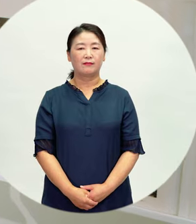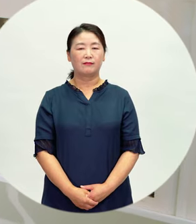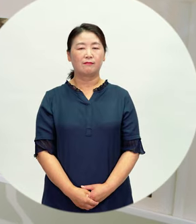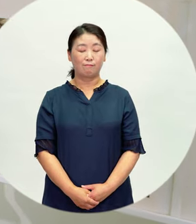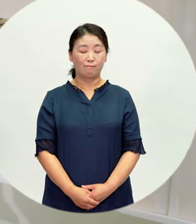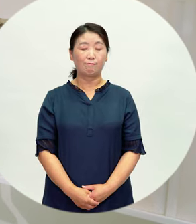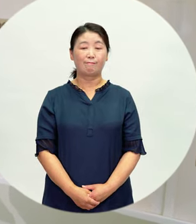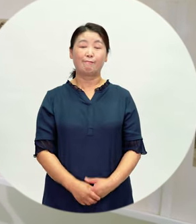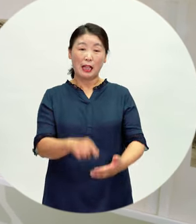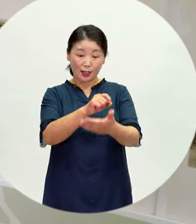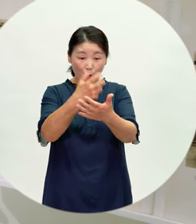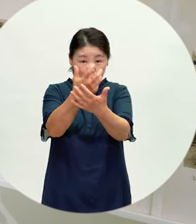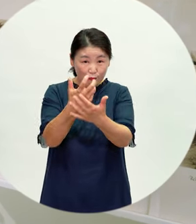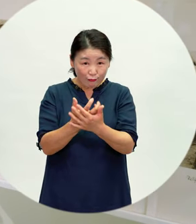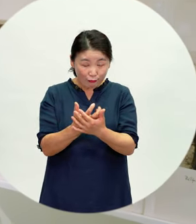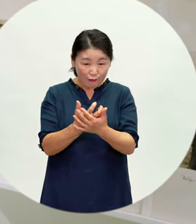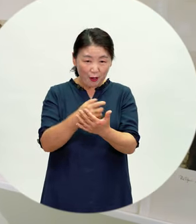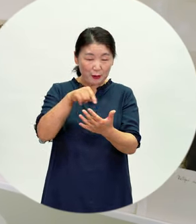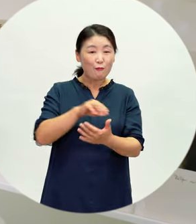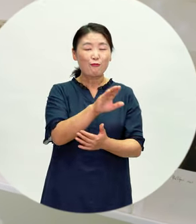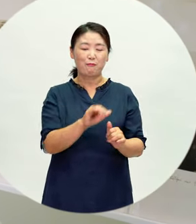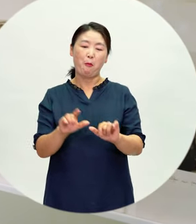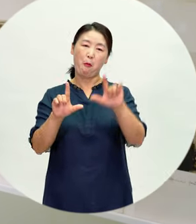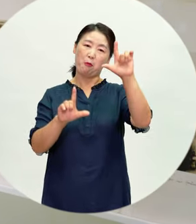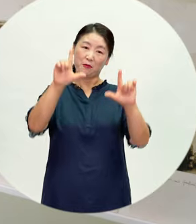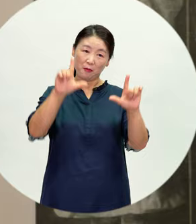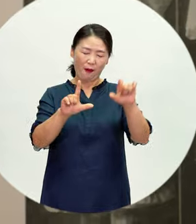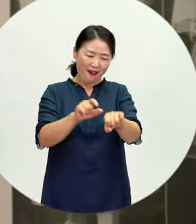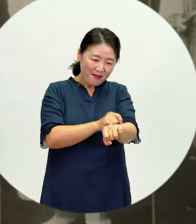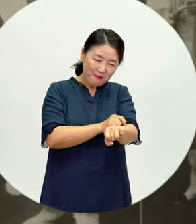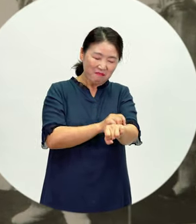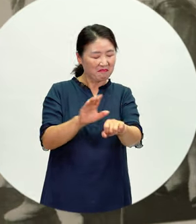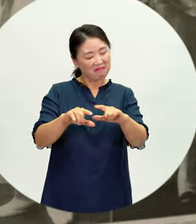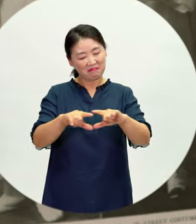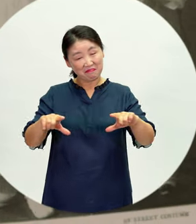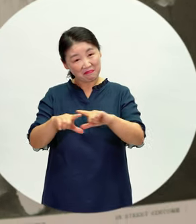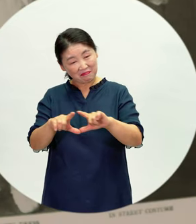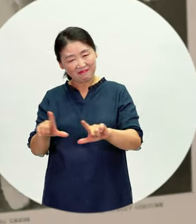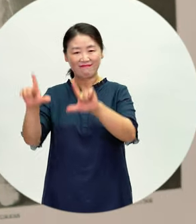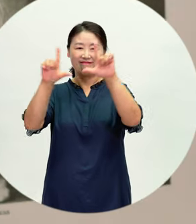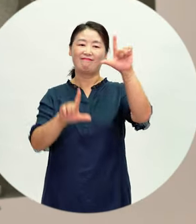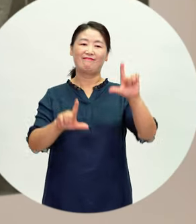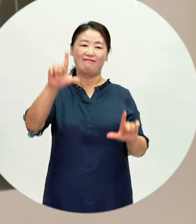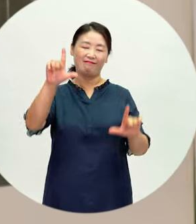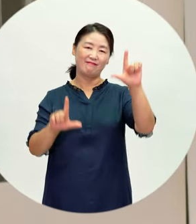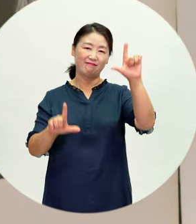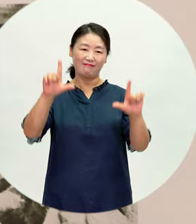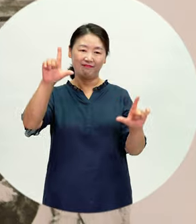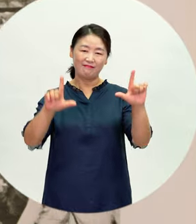기록물 속에 담긴 우리의 모습은 특별한 어떠한 모습이 아니라 평범하게 생활하고 있는 우리의 모습 그